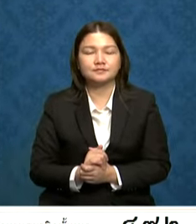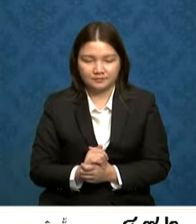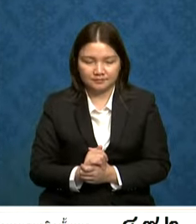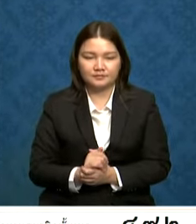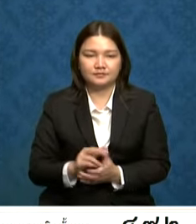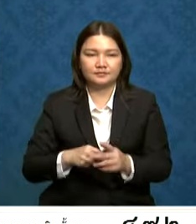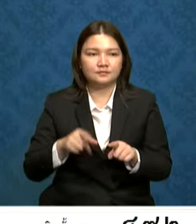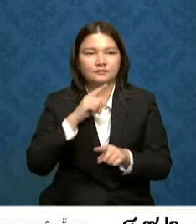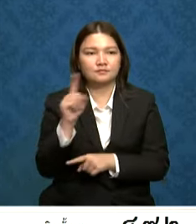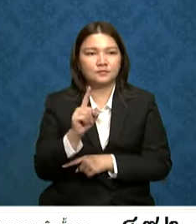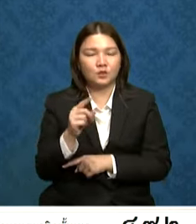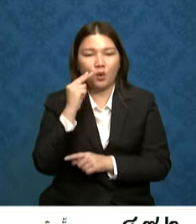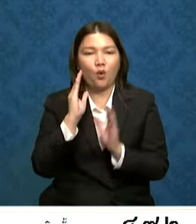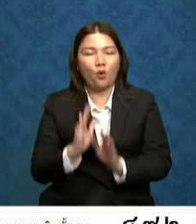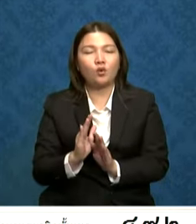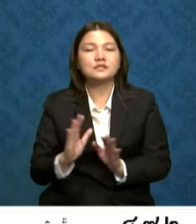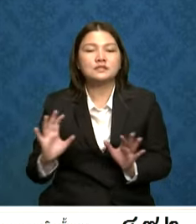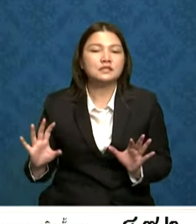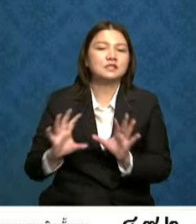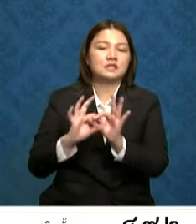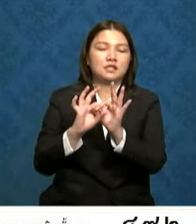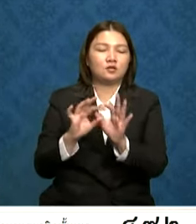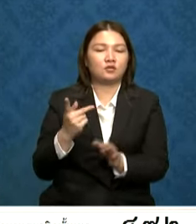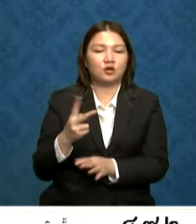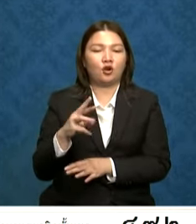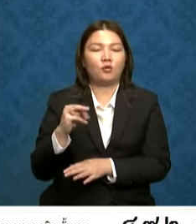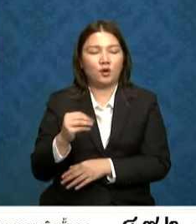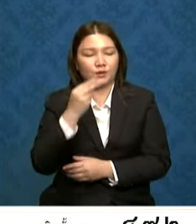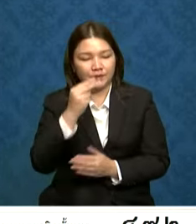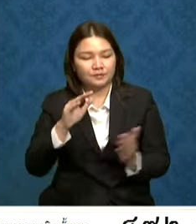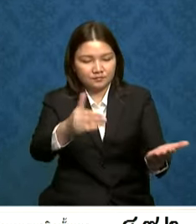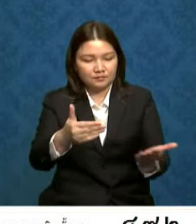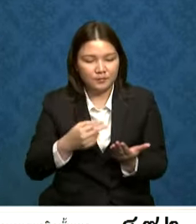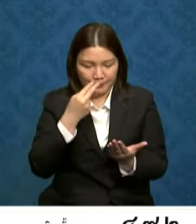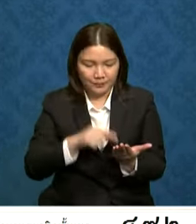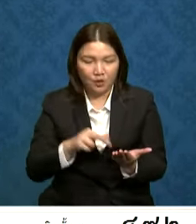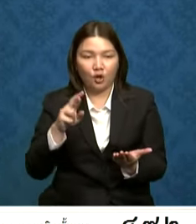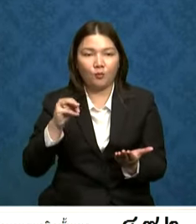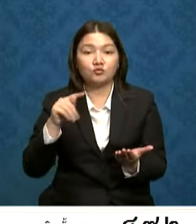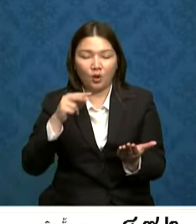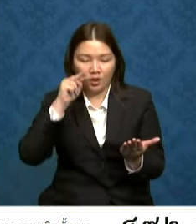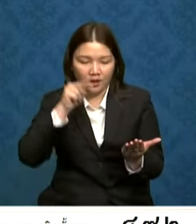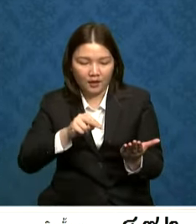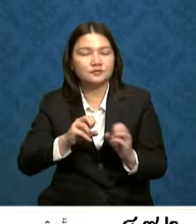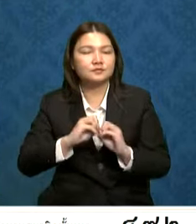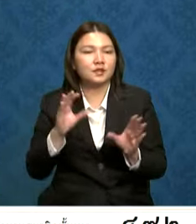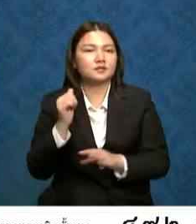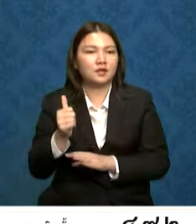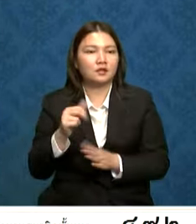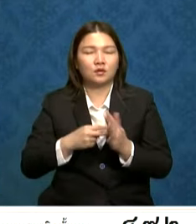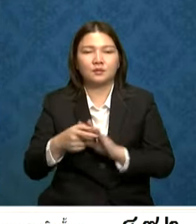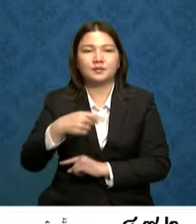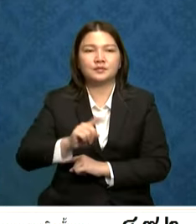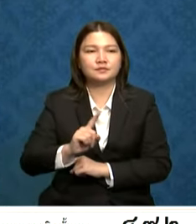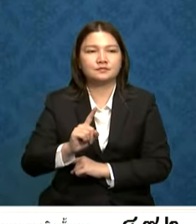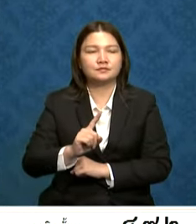ผู้เกี่ยวข้องรวมถึงคณะฐมนตรีรับไปพิจารณาเช่นการอำนวยความยุติธรรมโดยกลไกตามกฎ